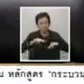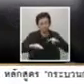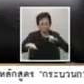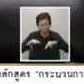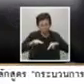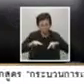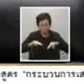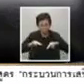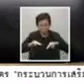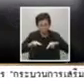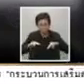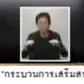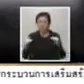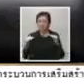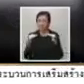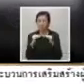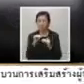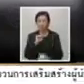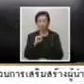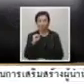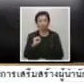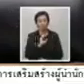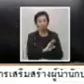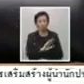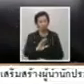มันเป็นเอกสิทธิ์อยู่ในระบบ